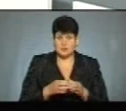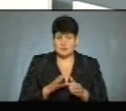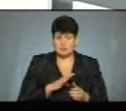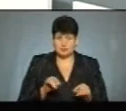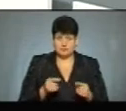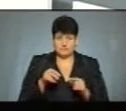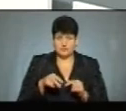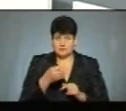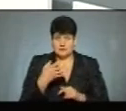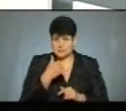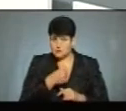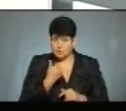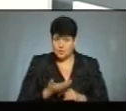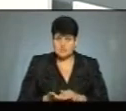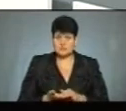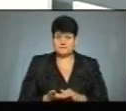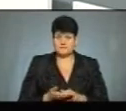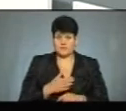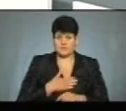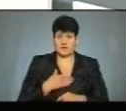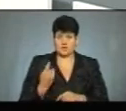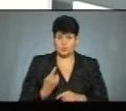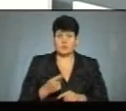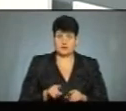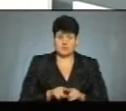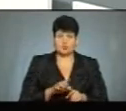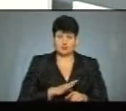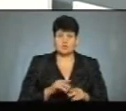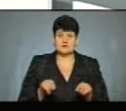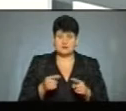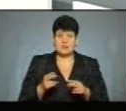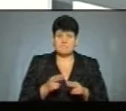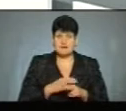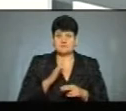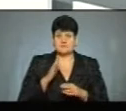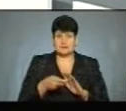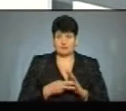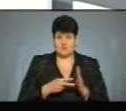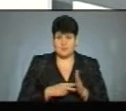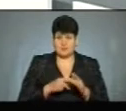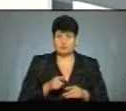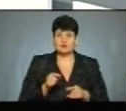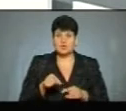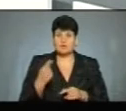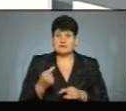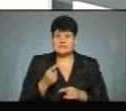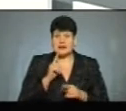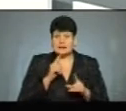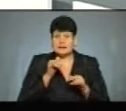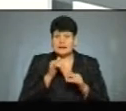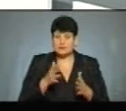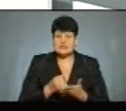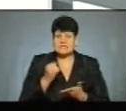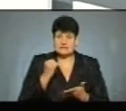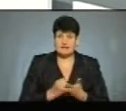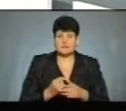у 2015 році, в нашій області також були створені без перспективного плану, тому що тоді обласна рада ніяк не могла